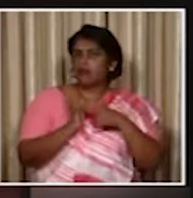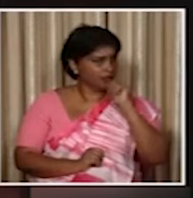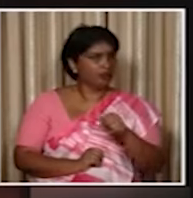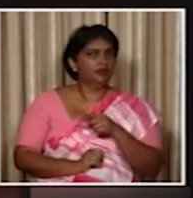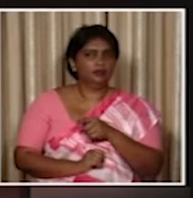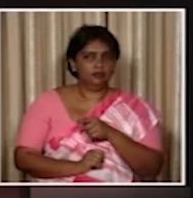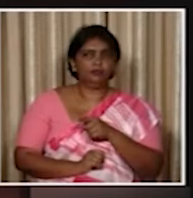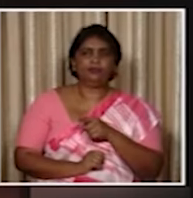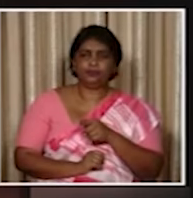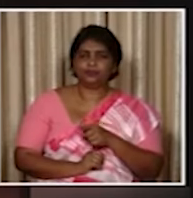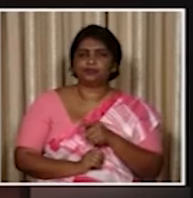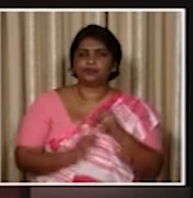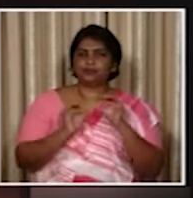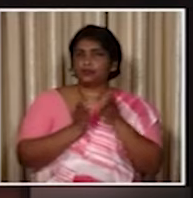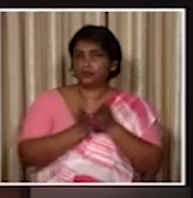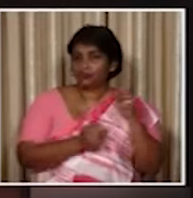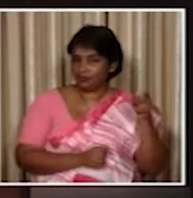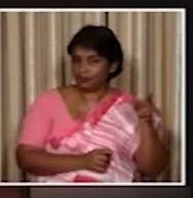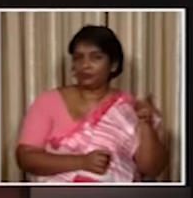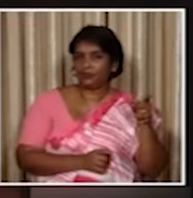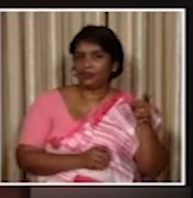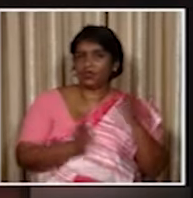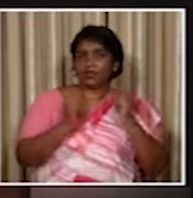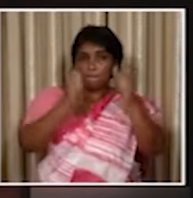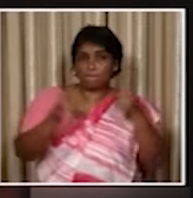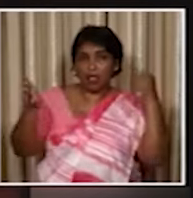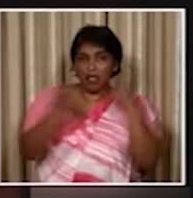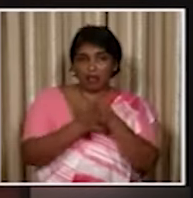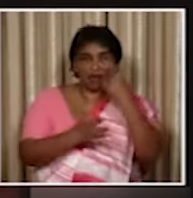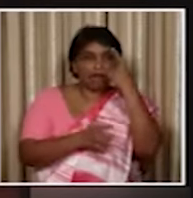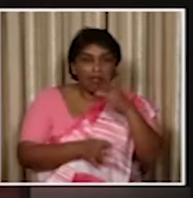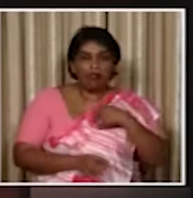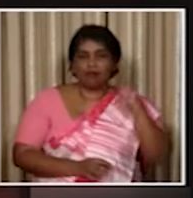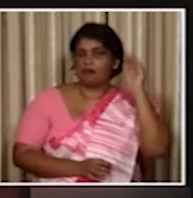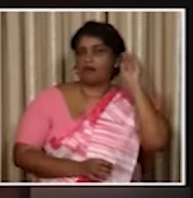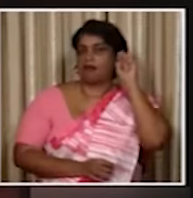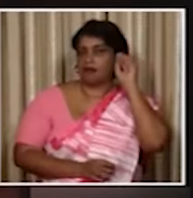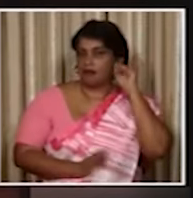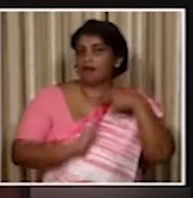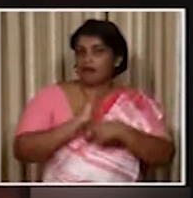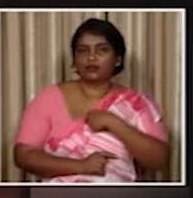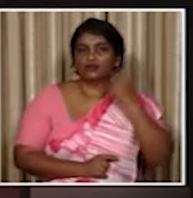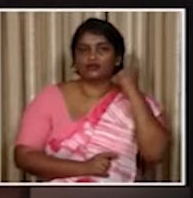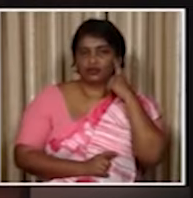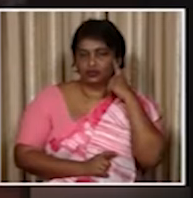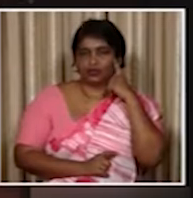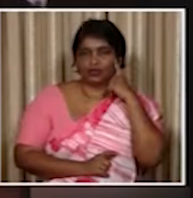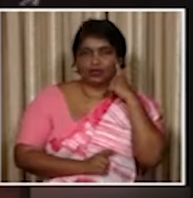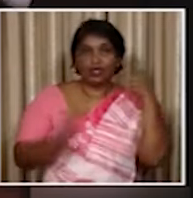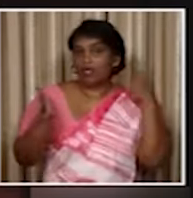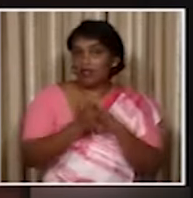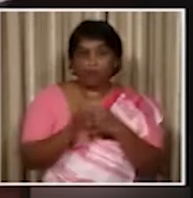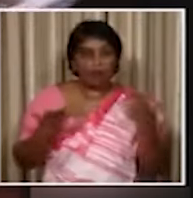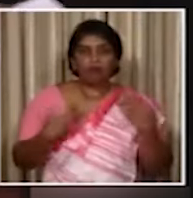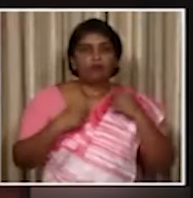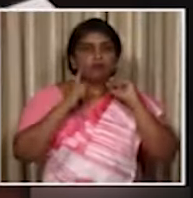එවන්නෙත් නැහැ. මේ බෝල්ටිමෝ බ්‍රිජ් එකේ නැව හැප්පුණ නිසායි අපිට දැනගන්නට ලැබුණේ මේක ලංකාවට එන නැවක් කියලා. ඒ හැප්පුණේ